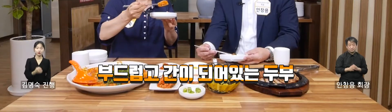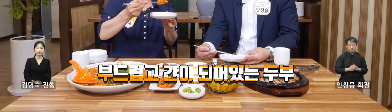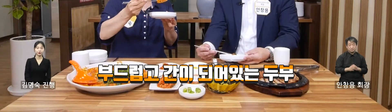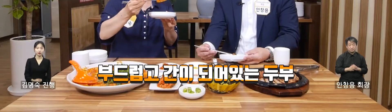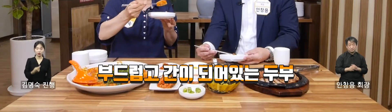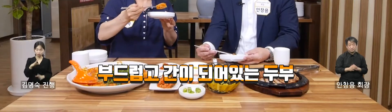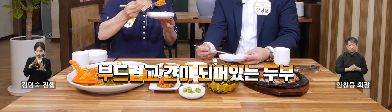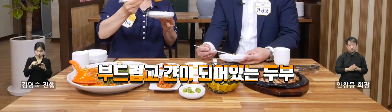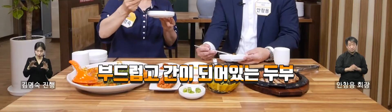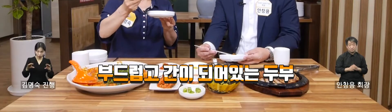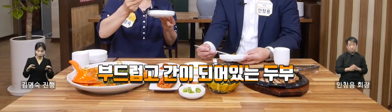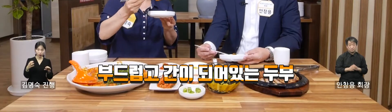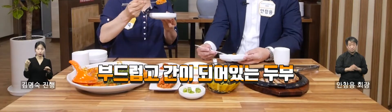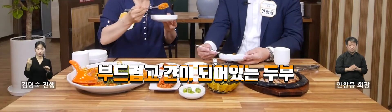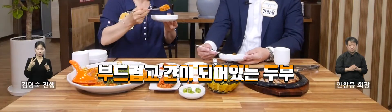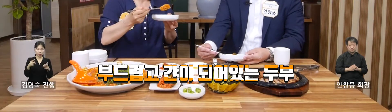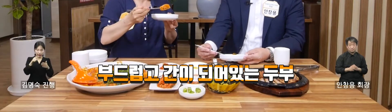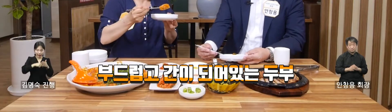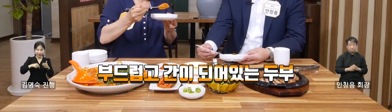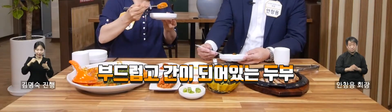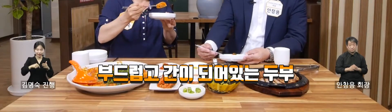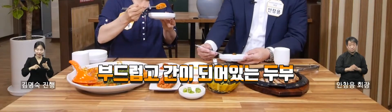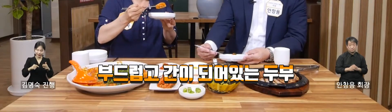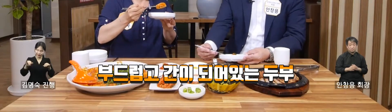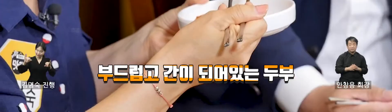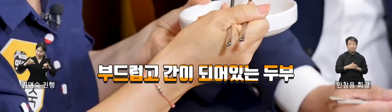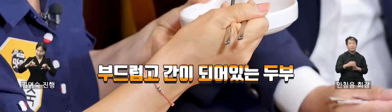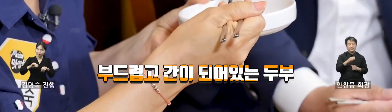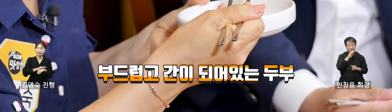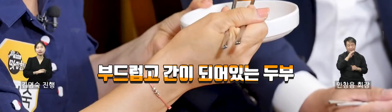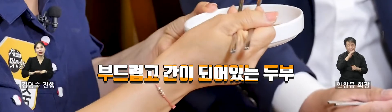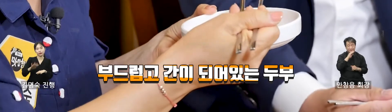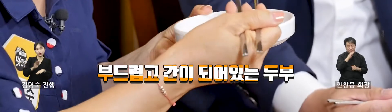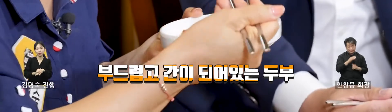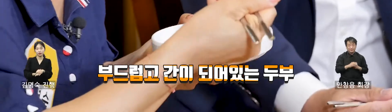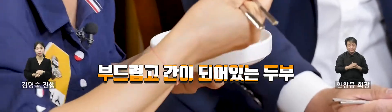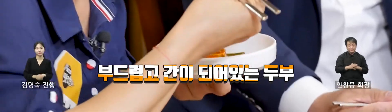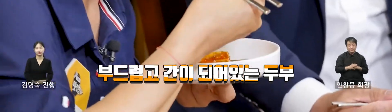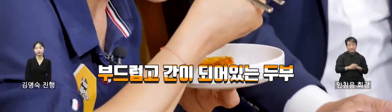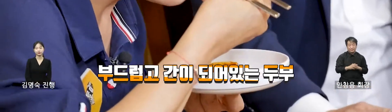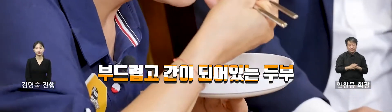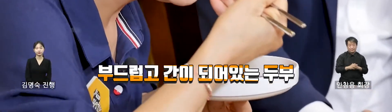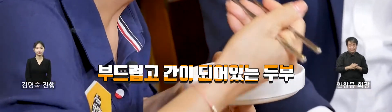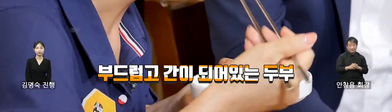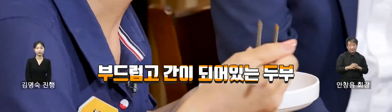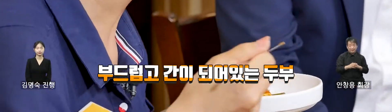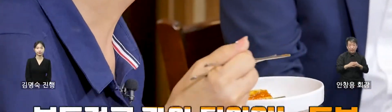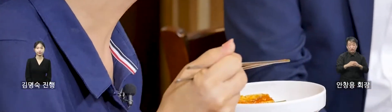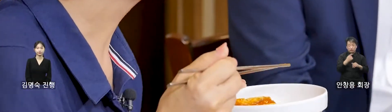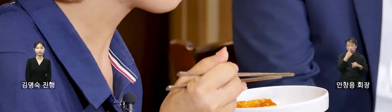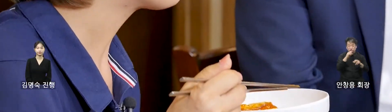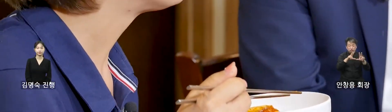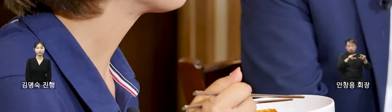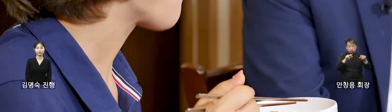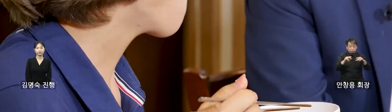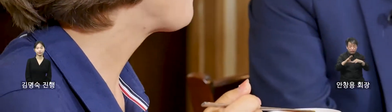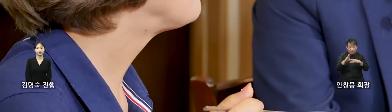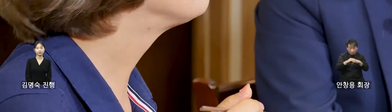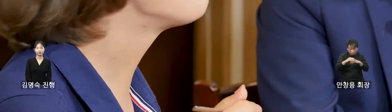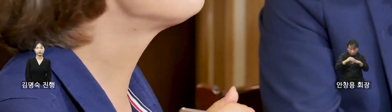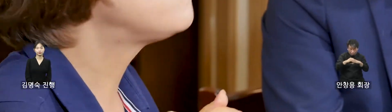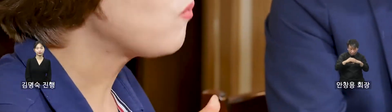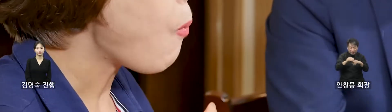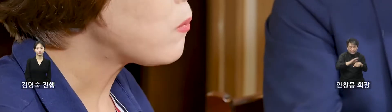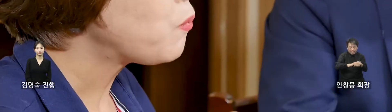그리고 이 두부 안에 간이 또 잘 배어있죠? 배어있네요. 예. 이게 간이 배이는 게 아마 맛의